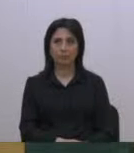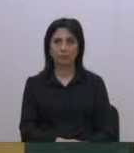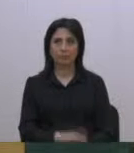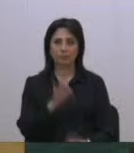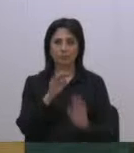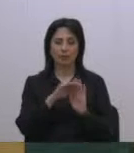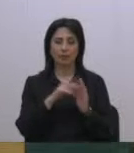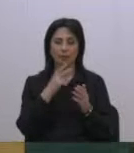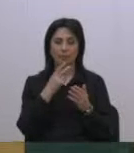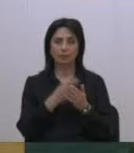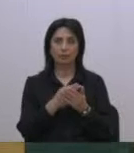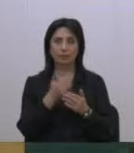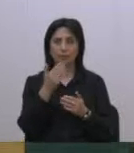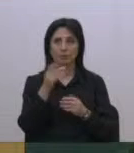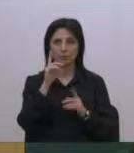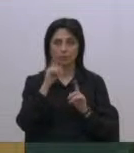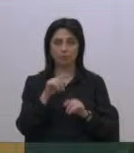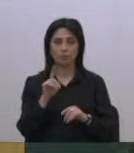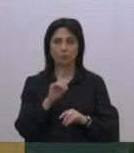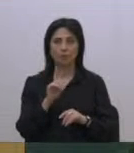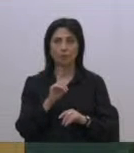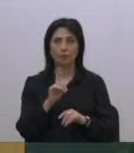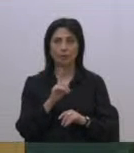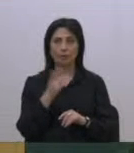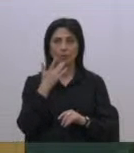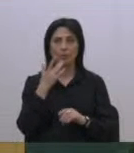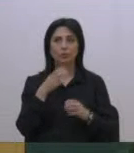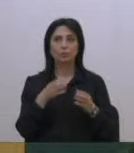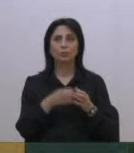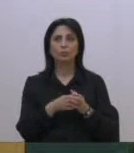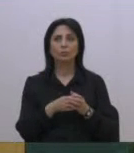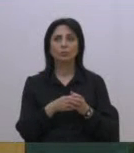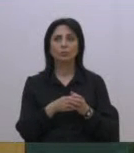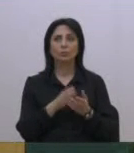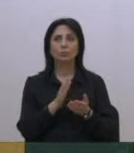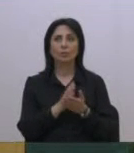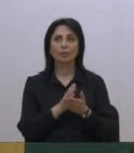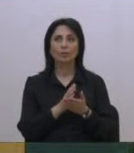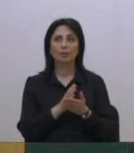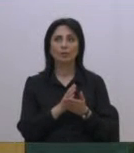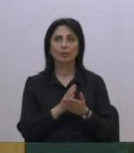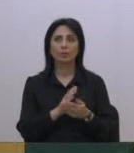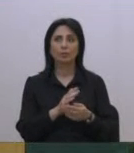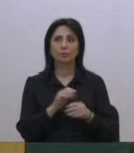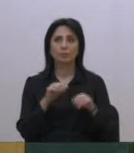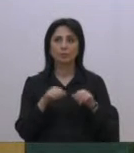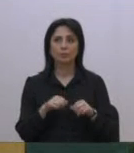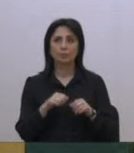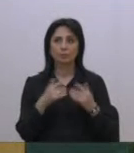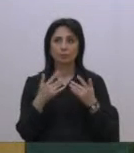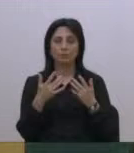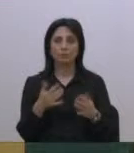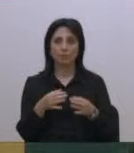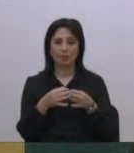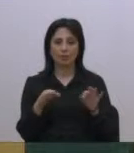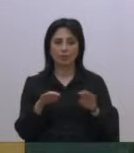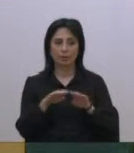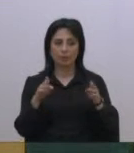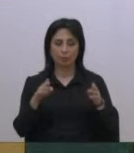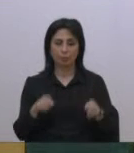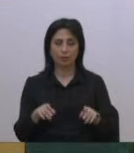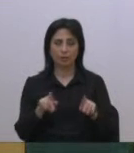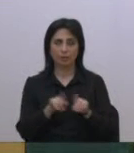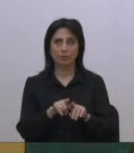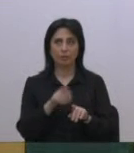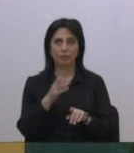რეგლამენტის მიხედვით თქვენ ვიცით, რომ პოლიტიკურ ჯგუფს აქ უფლება მოითხოვოს თავისუფალი ტრიბუნა და